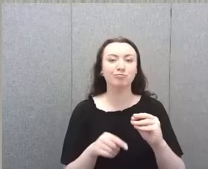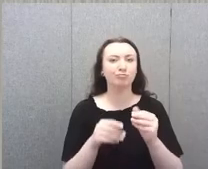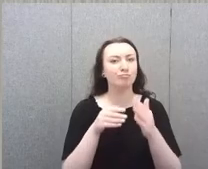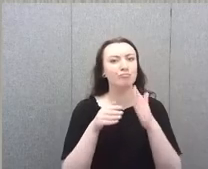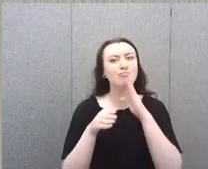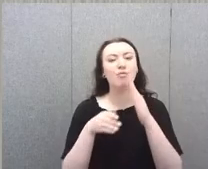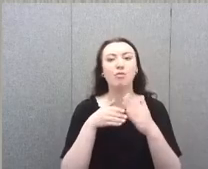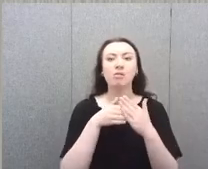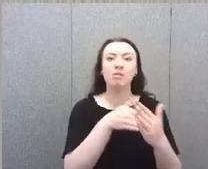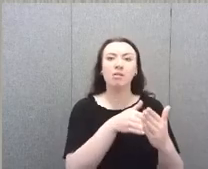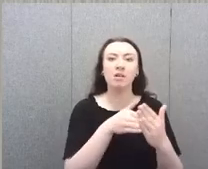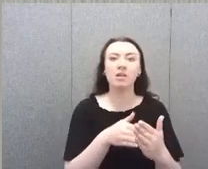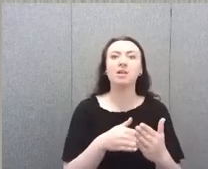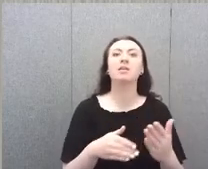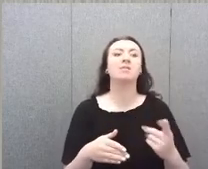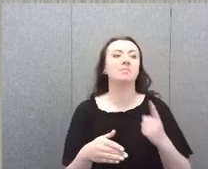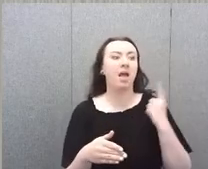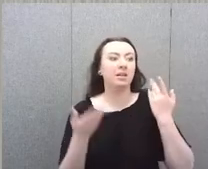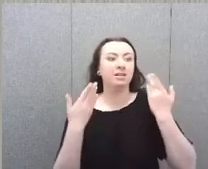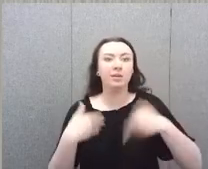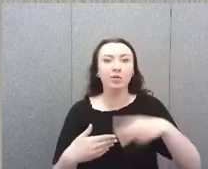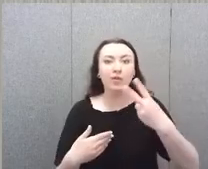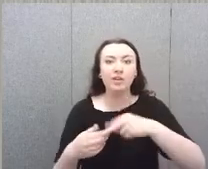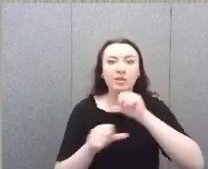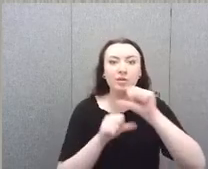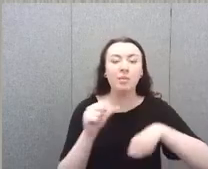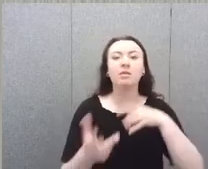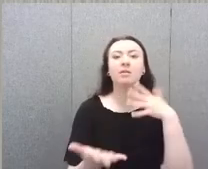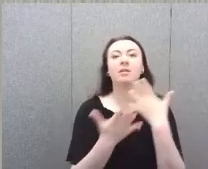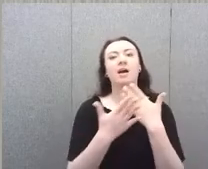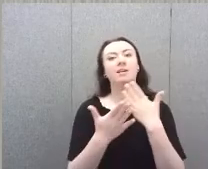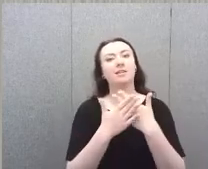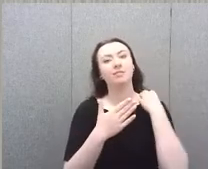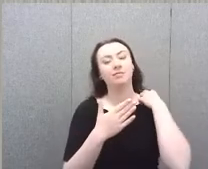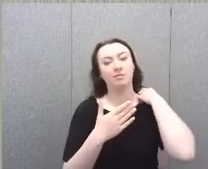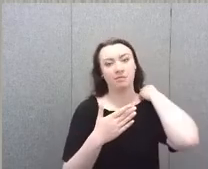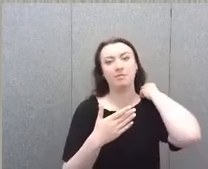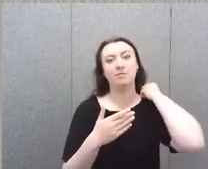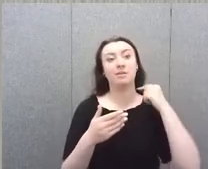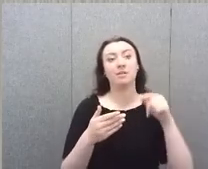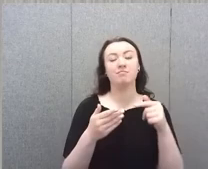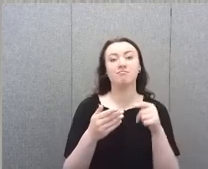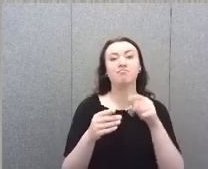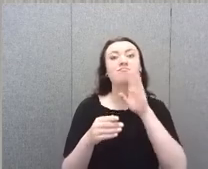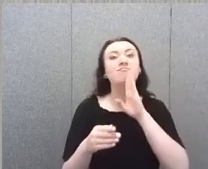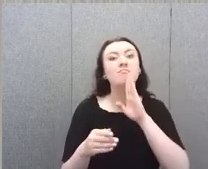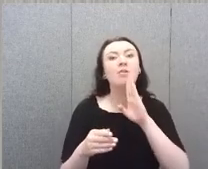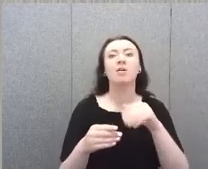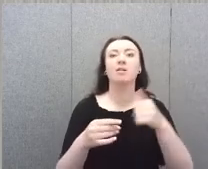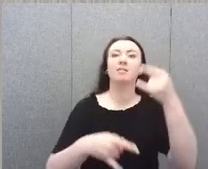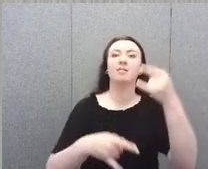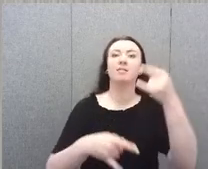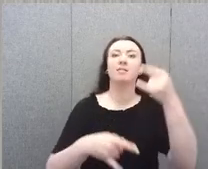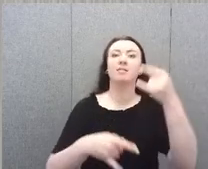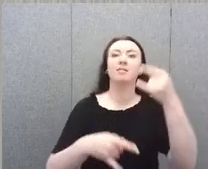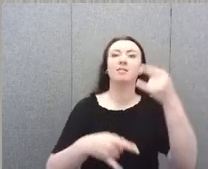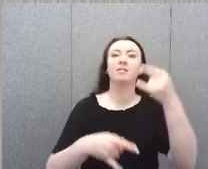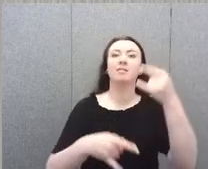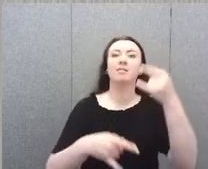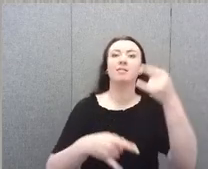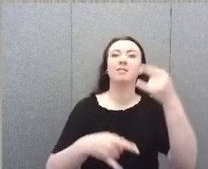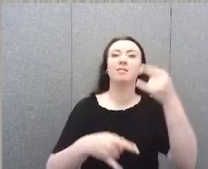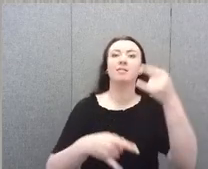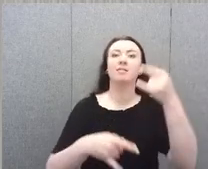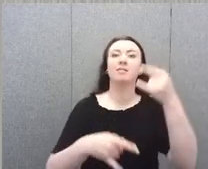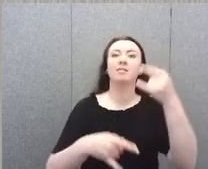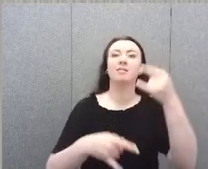Угня Сипарене. Еще одна женщина-лидер, она уже 20 лет является активной участницей